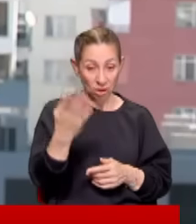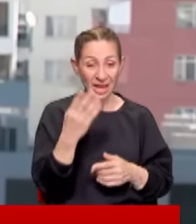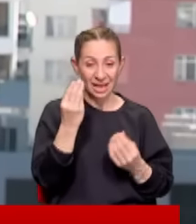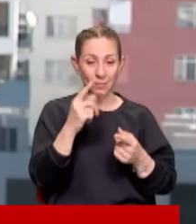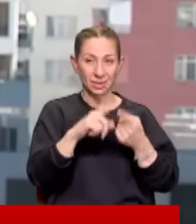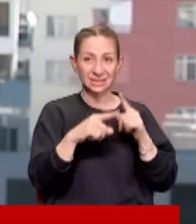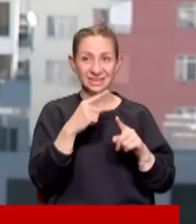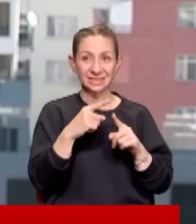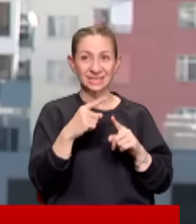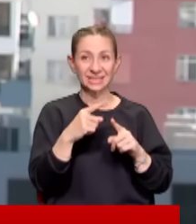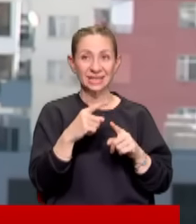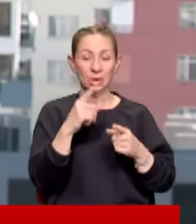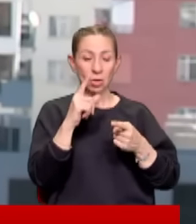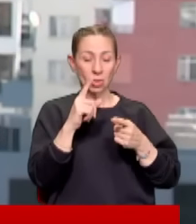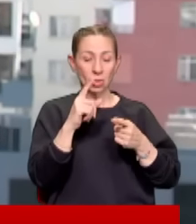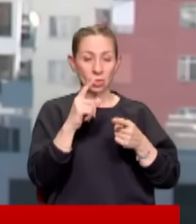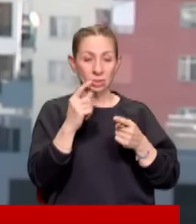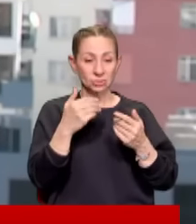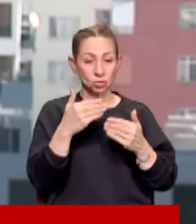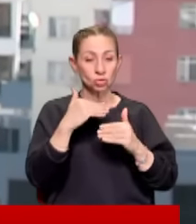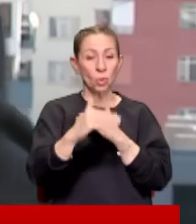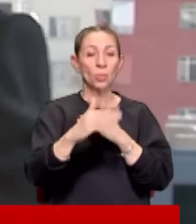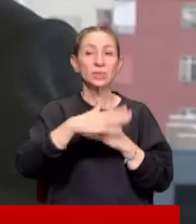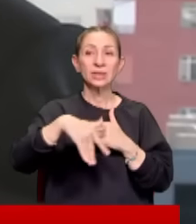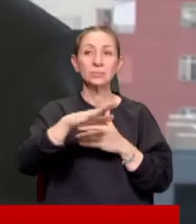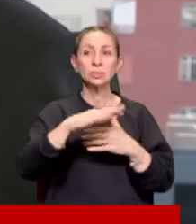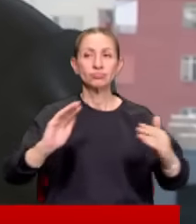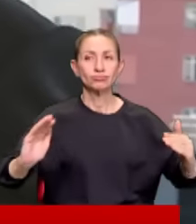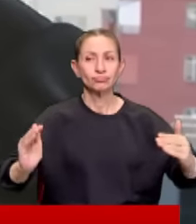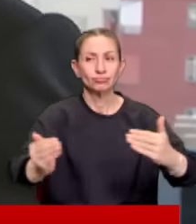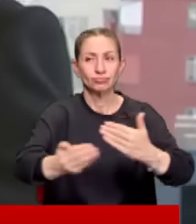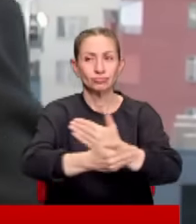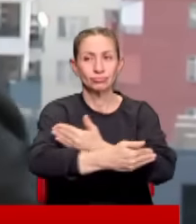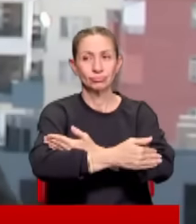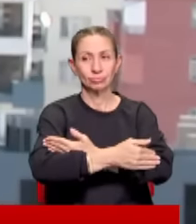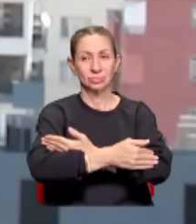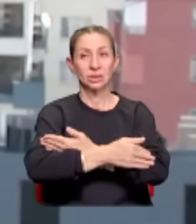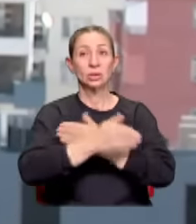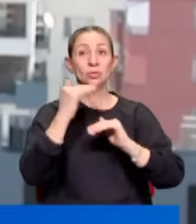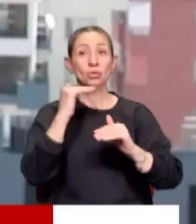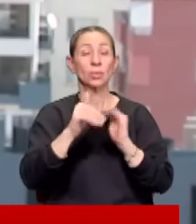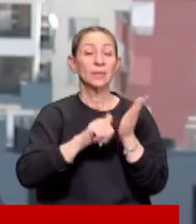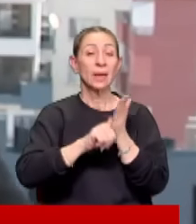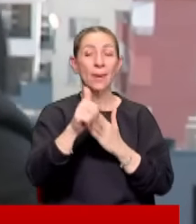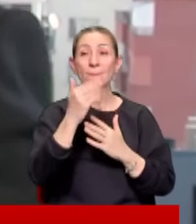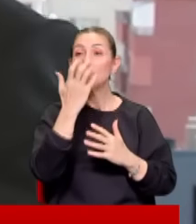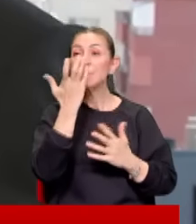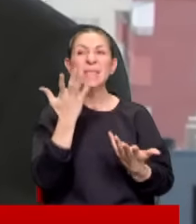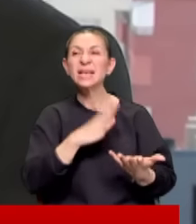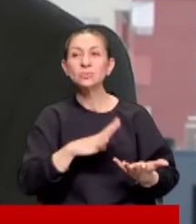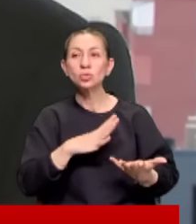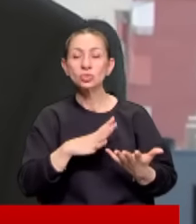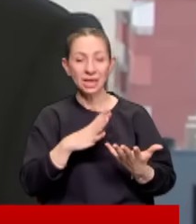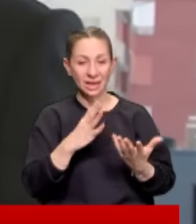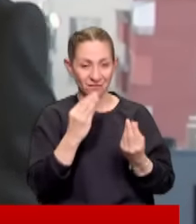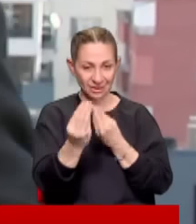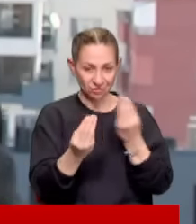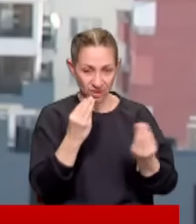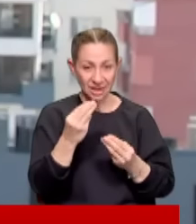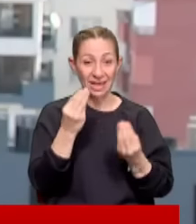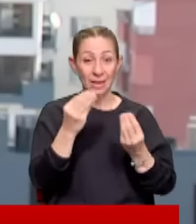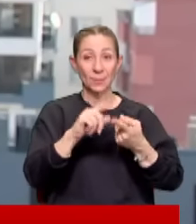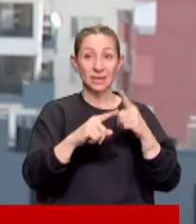Parti'nin siyasetinin toplumun tamamını kucaklayacağı, toplumun tamamının beklentilerini karşılayacağı ve İyi